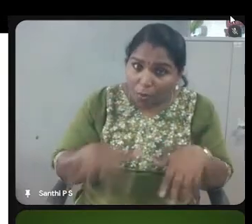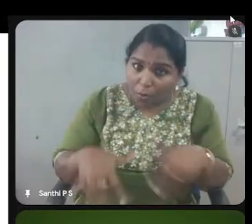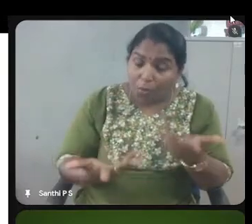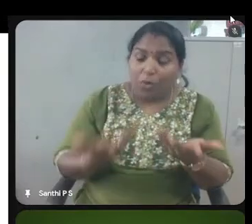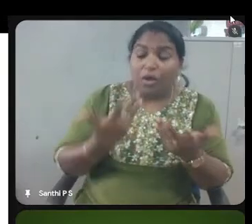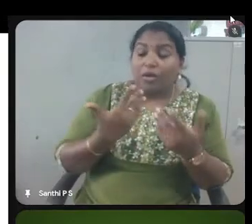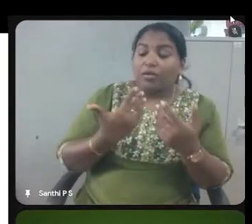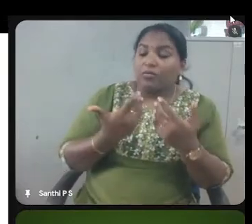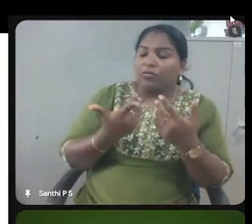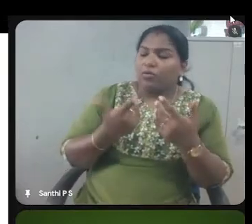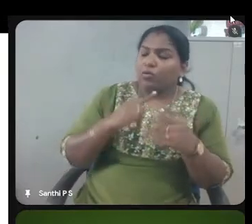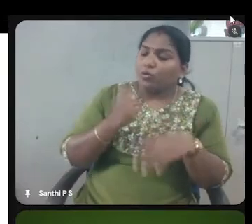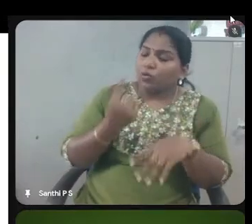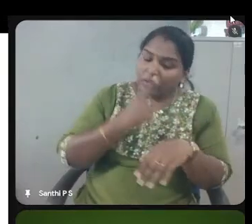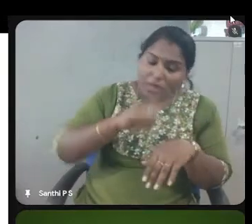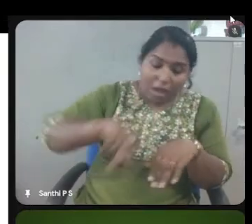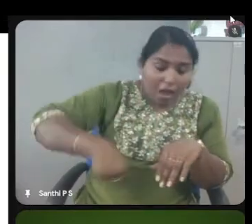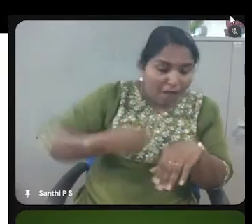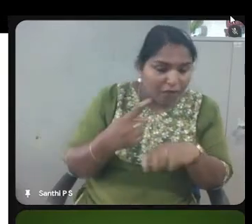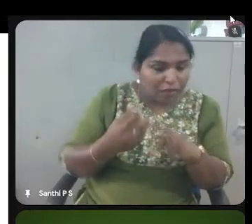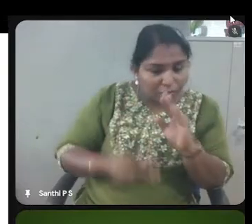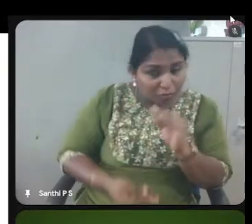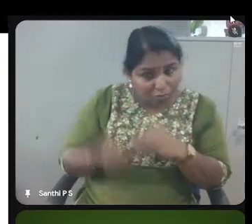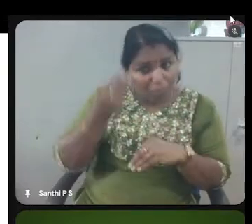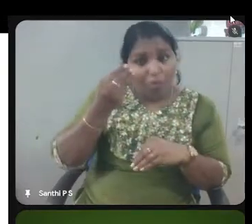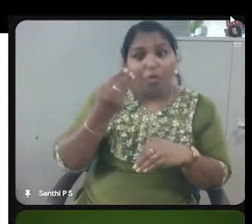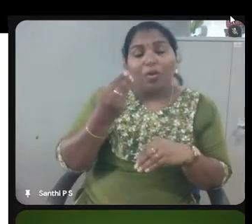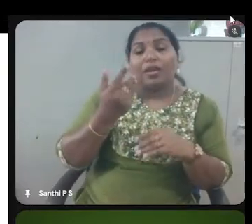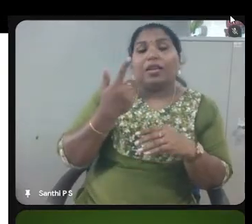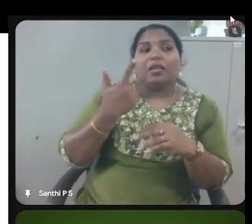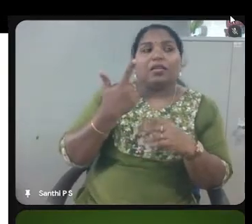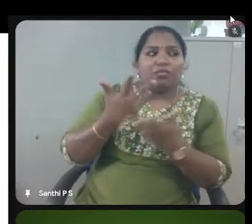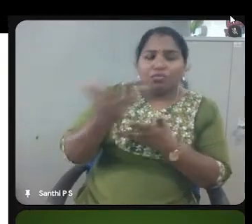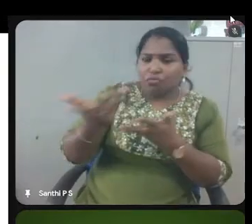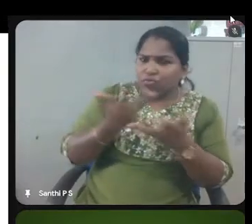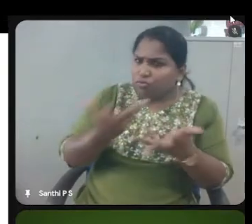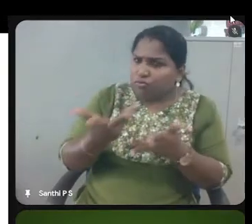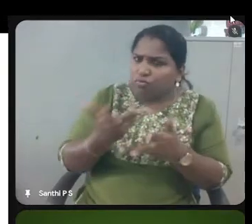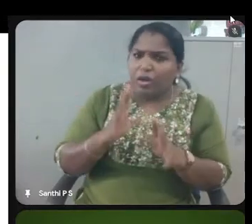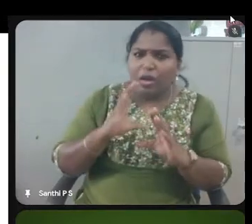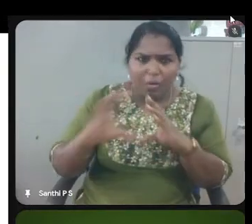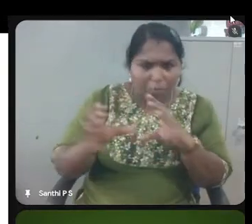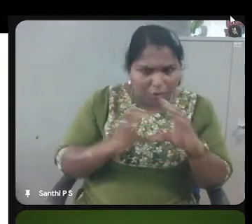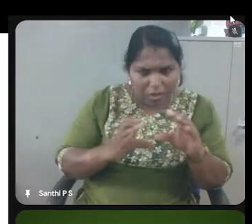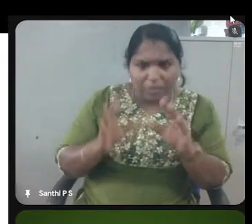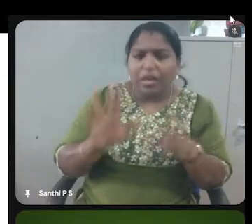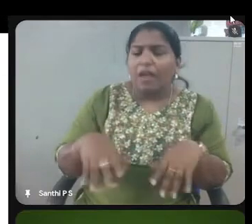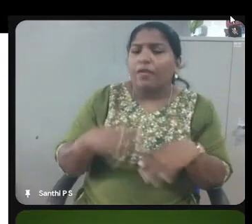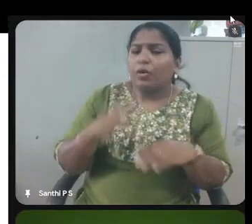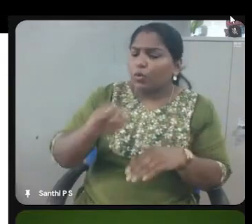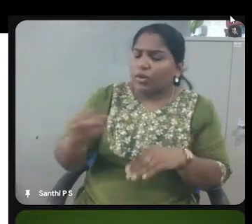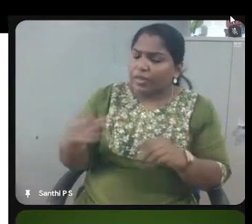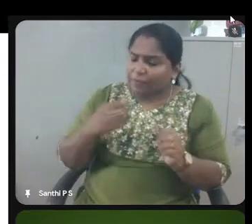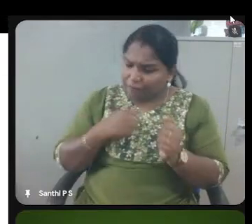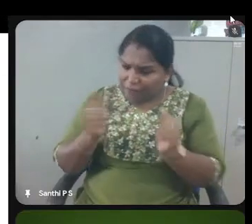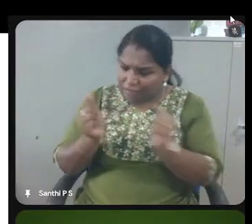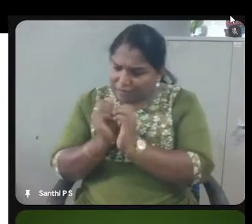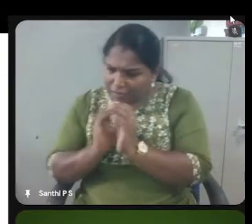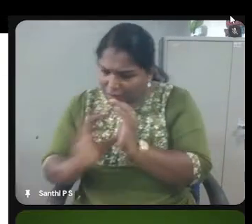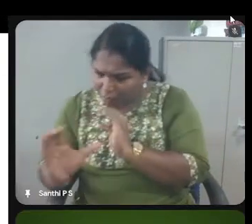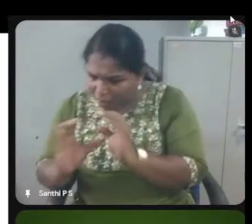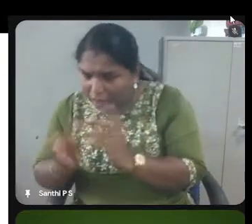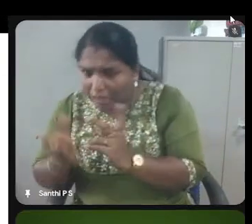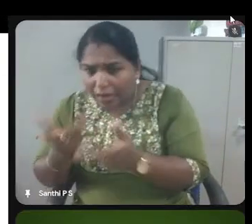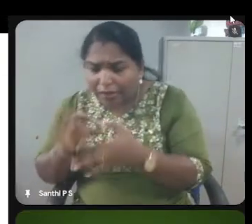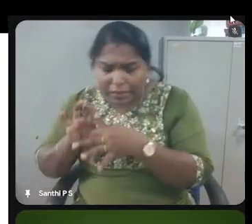ചെലവഴിക്കുന്നു, 15 years above ആണെങ്കിൽ പോലും അവർ തമ്മിൽ നമുക്കൊരു സംഭാഷണം ഉണ്ടോ, കോൺവെർസേഷൻ ഉണ്ടോ, അവർ തമ്മിൽ ഒരു കണക്ഷൻ ഉണ്ടോ, അതൊക്കെ